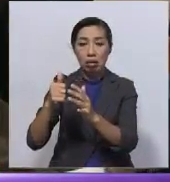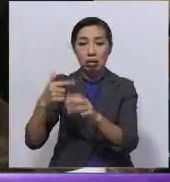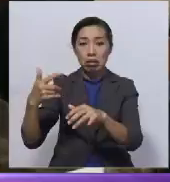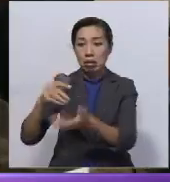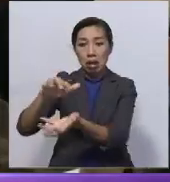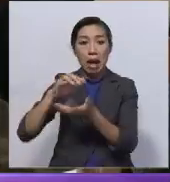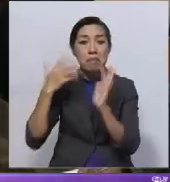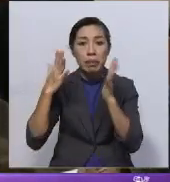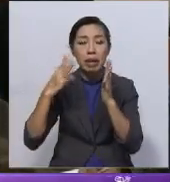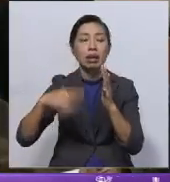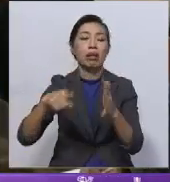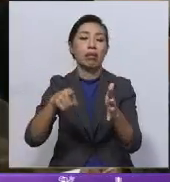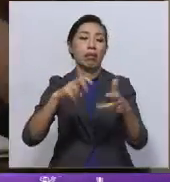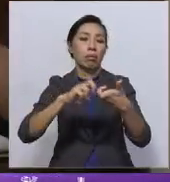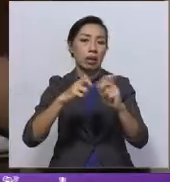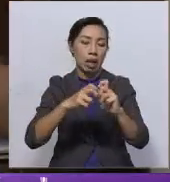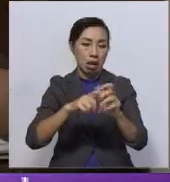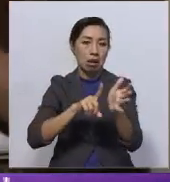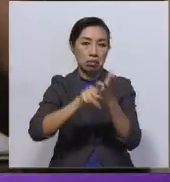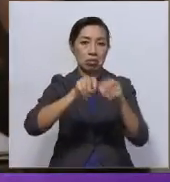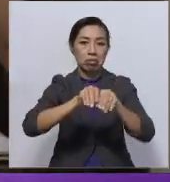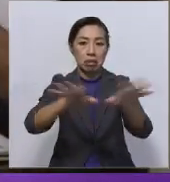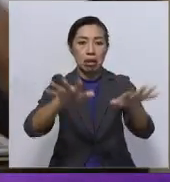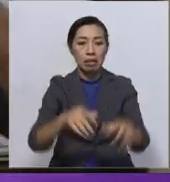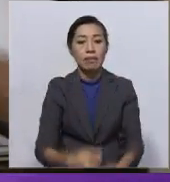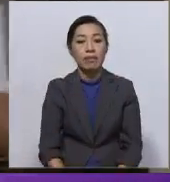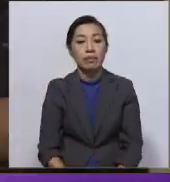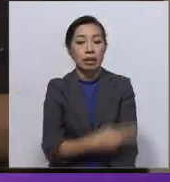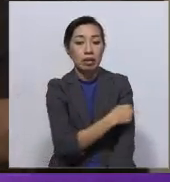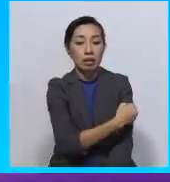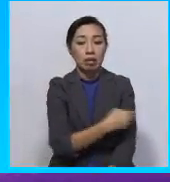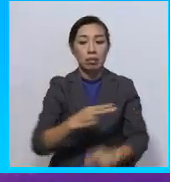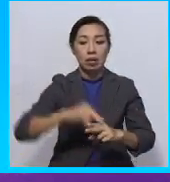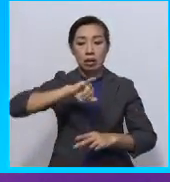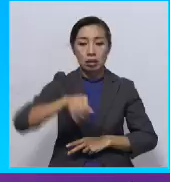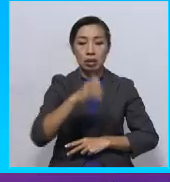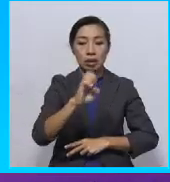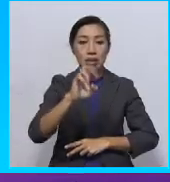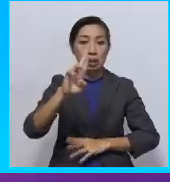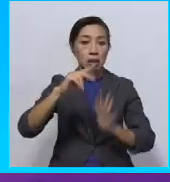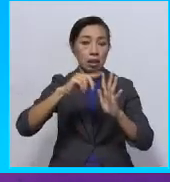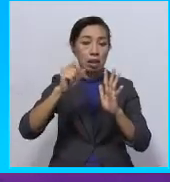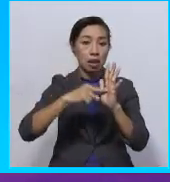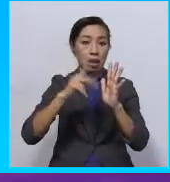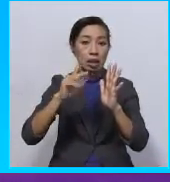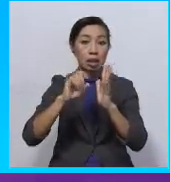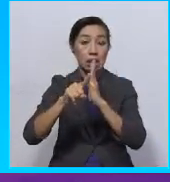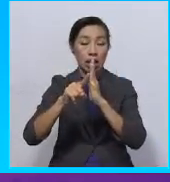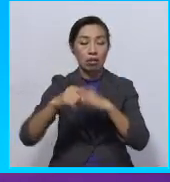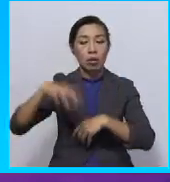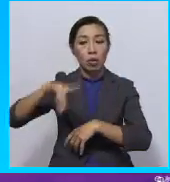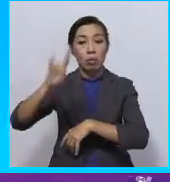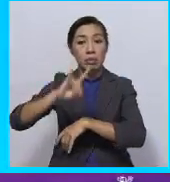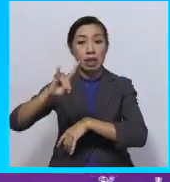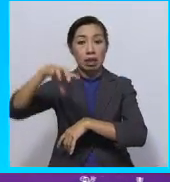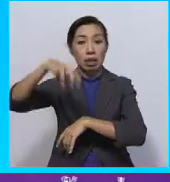บทำให้โรคพิษสุนัขบ้านั้นระบาดด้านนายสัตวแพทย์จิรศักดิ์พิพัฒนพงศ์โสพลค่ะรองอธิบดีกรมปศุสั